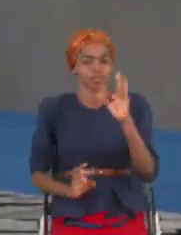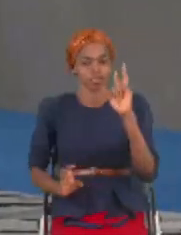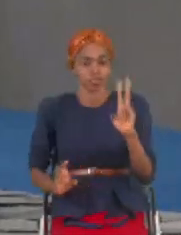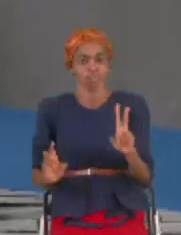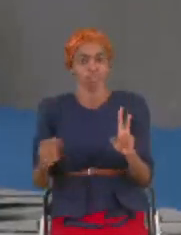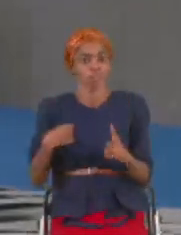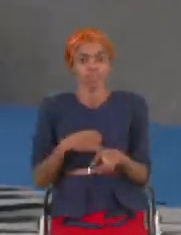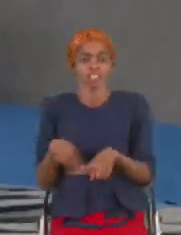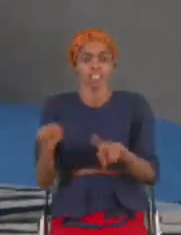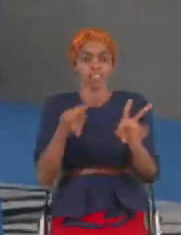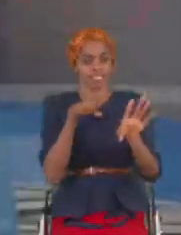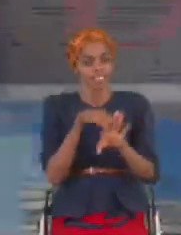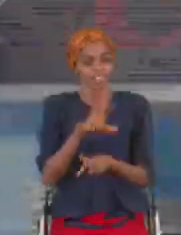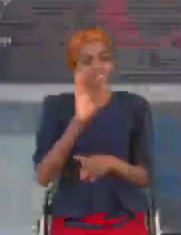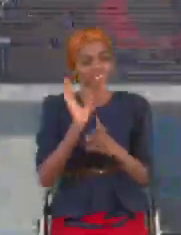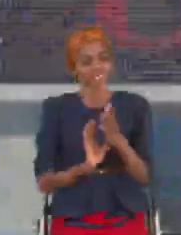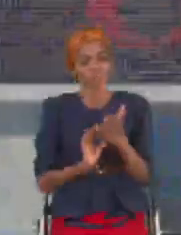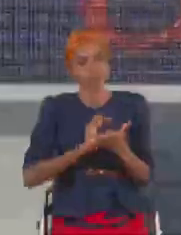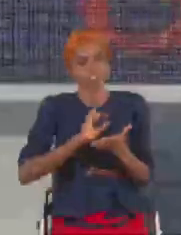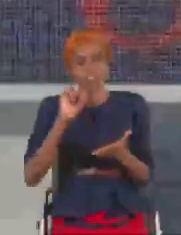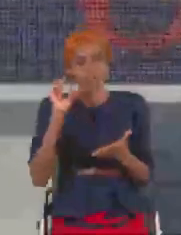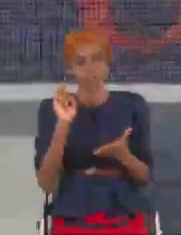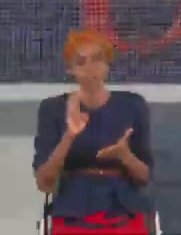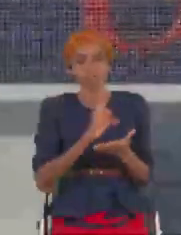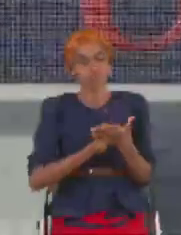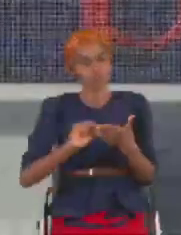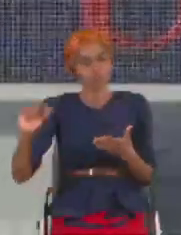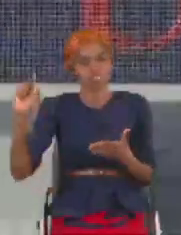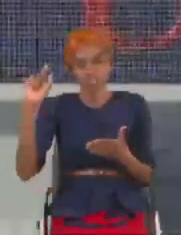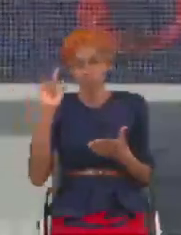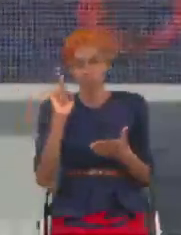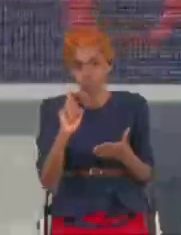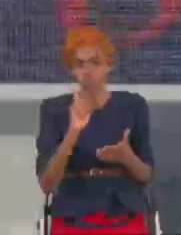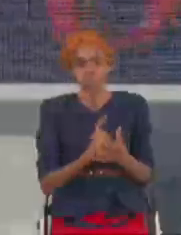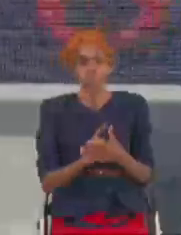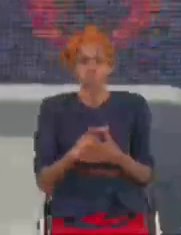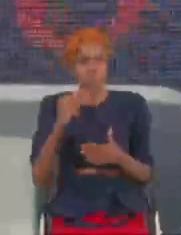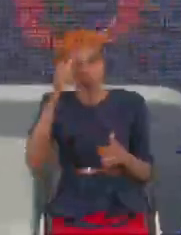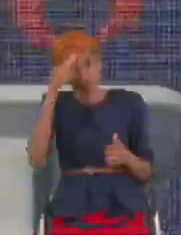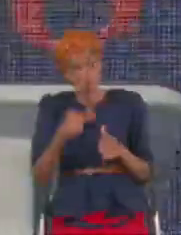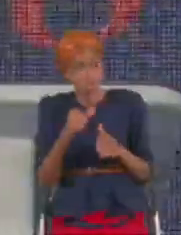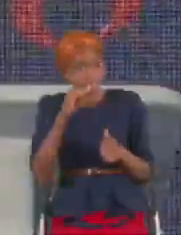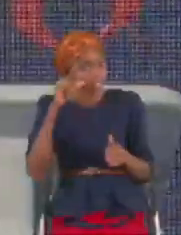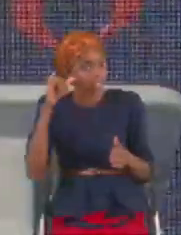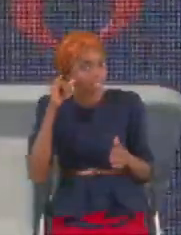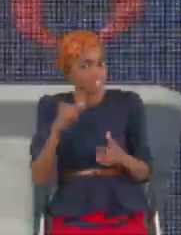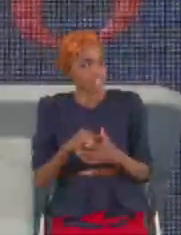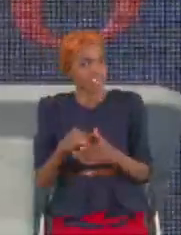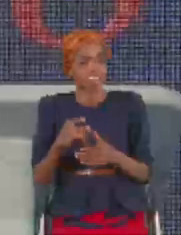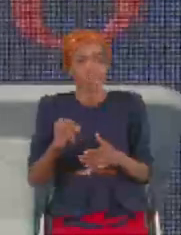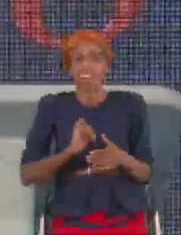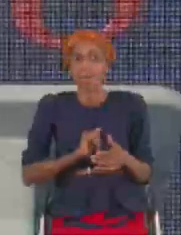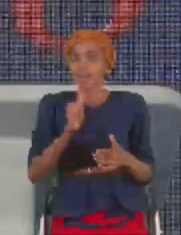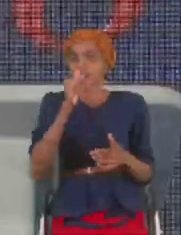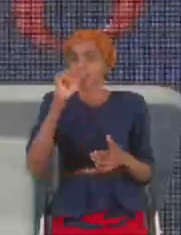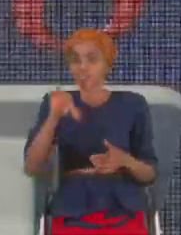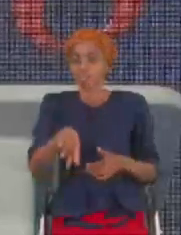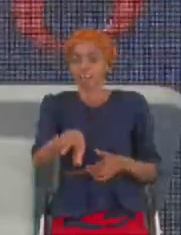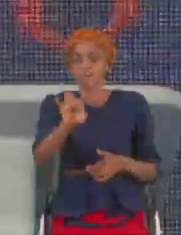devrons considérer le chapitre 2 du verset premier rappel vous hier j'ai été